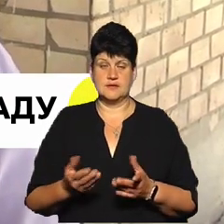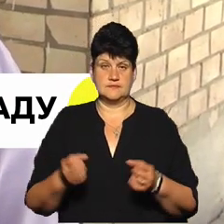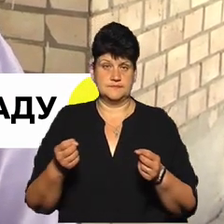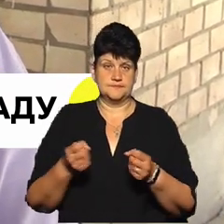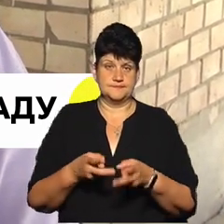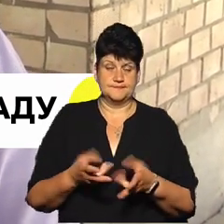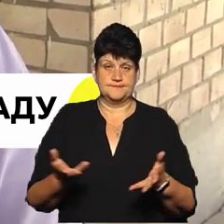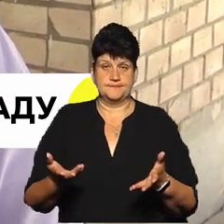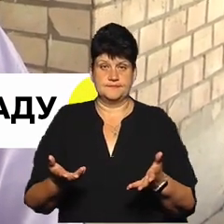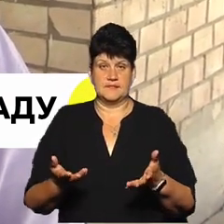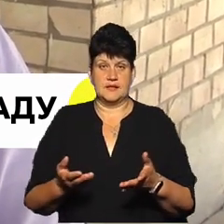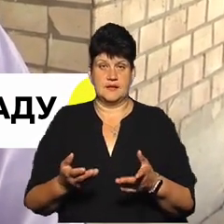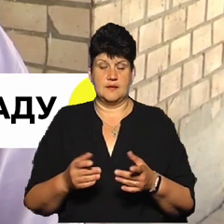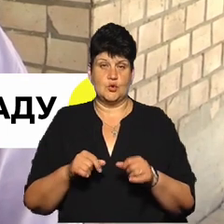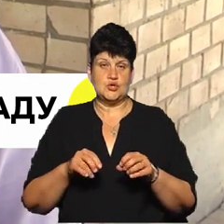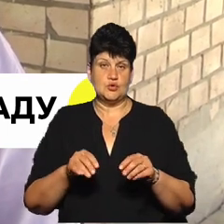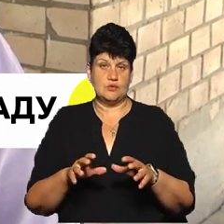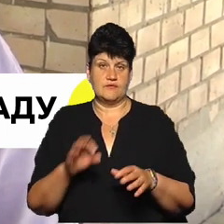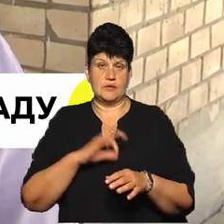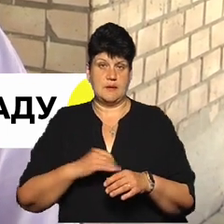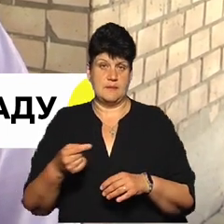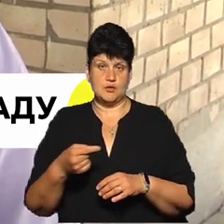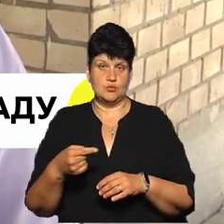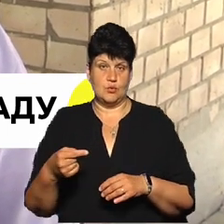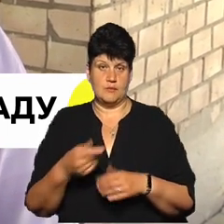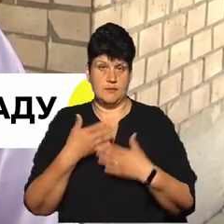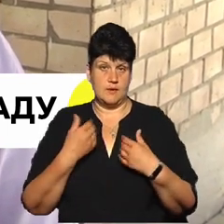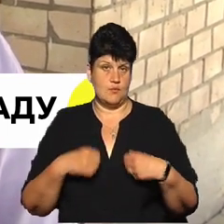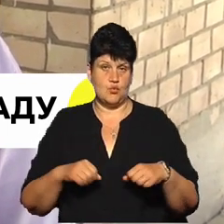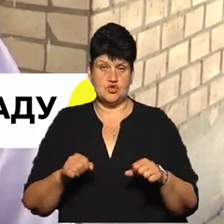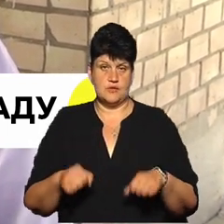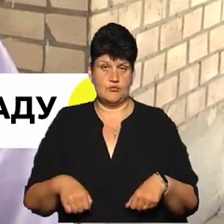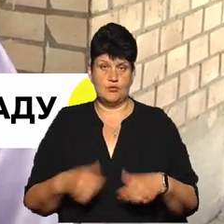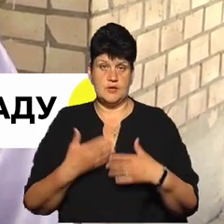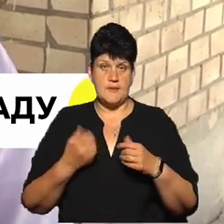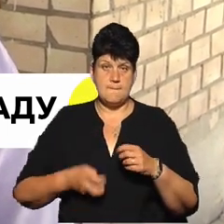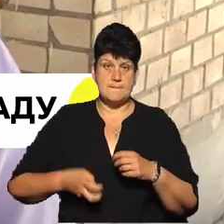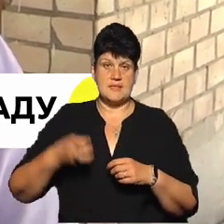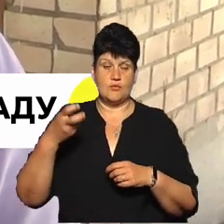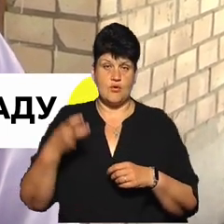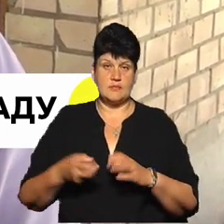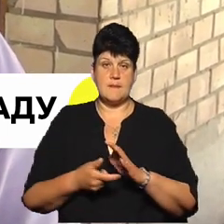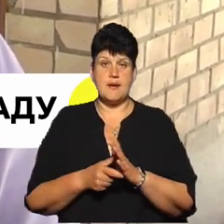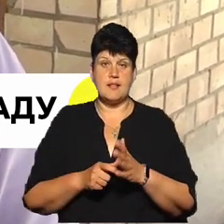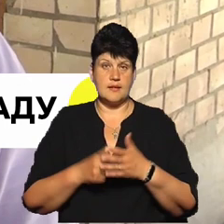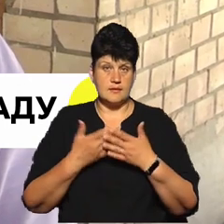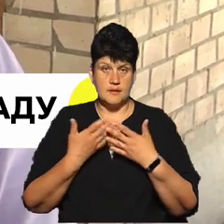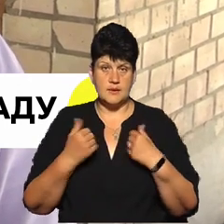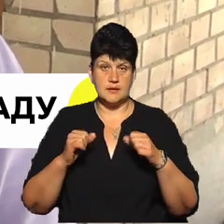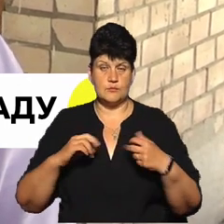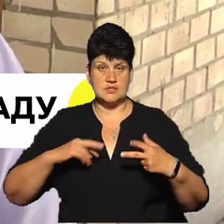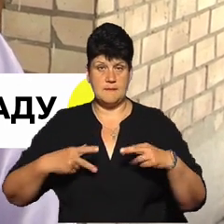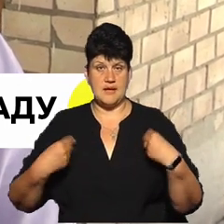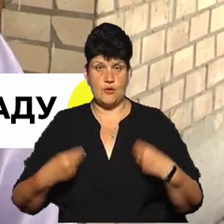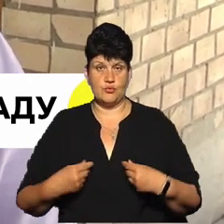І процедурами скористатися на першому поверсі ми не маємо можливості, тому що немає підйомника, немає палати, в якій би можна було переодітися для